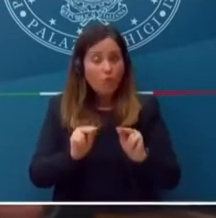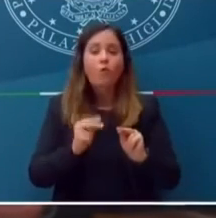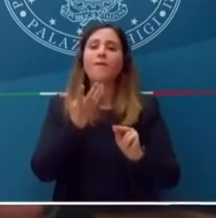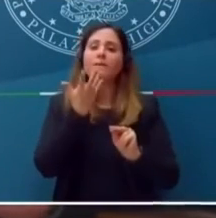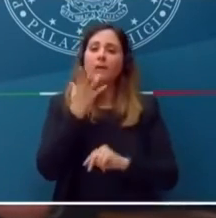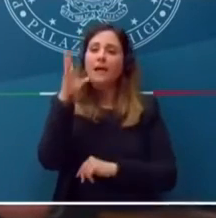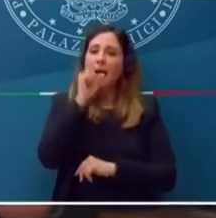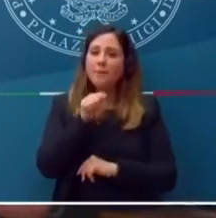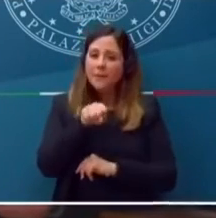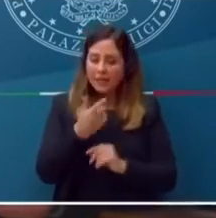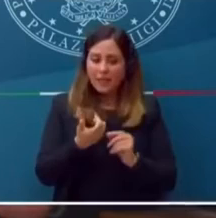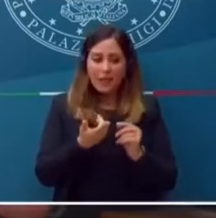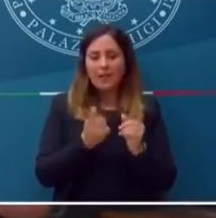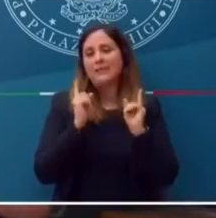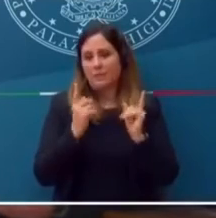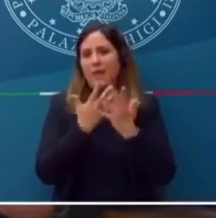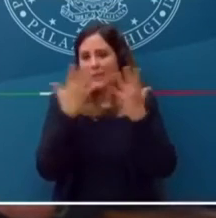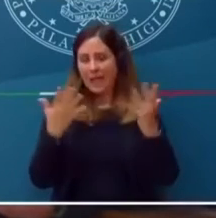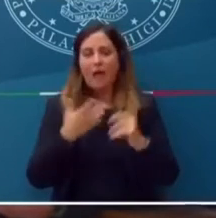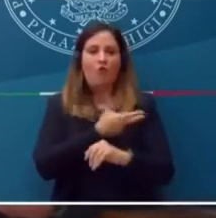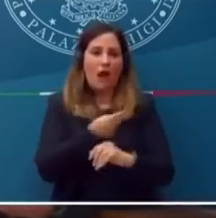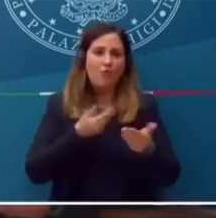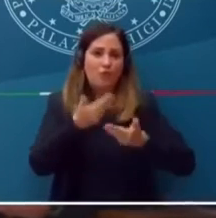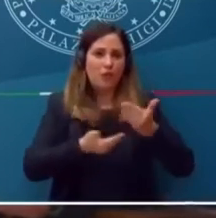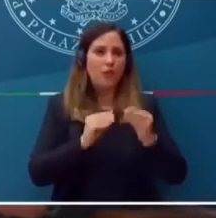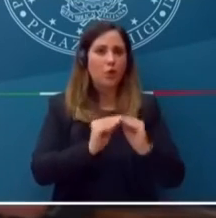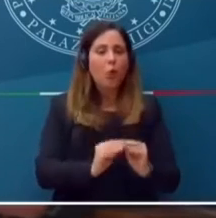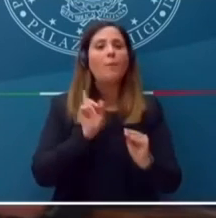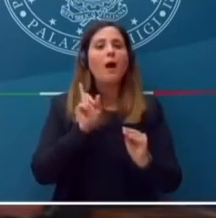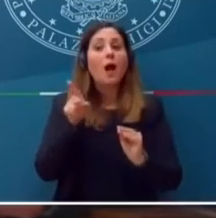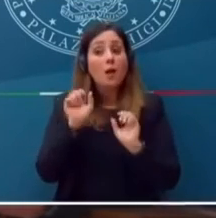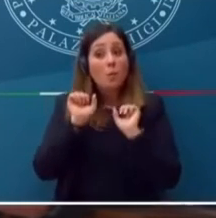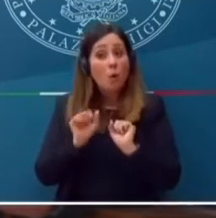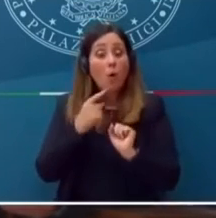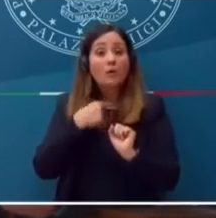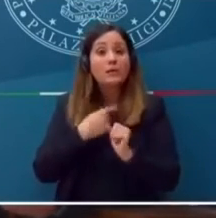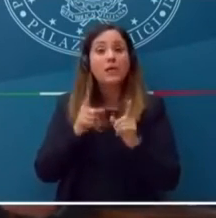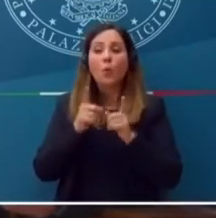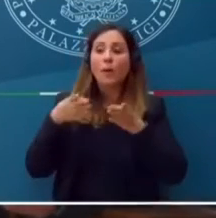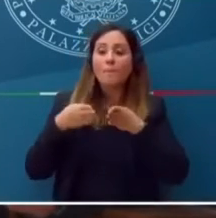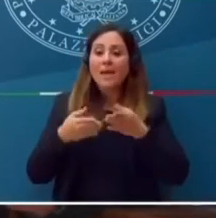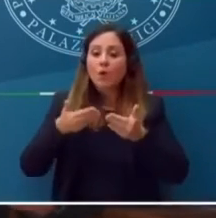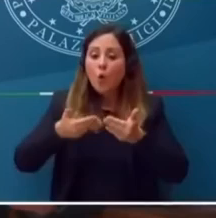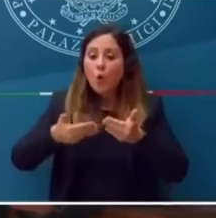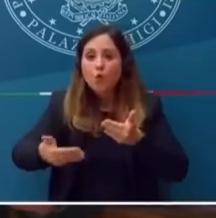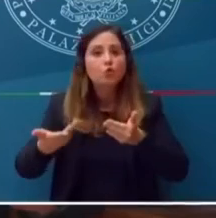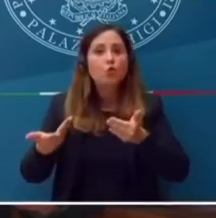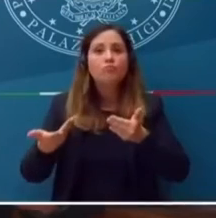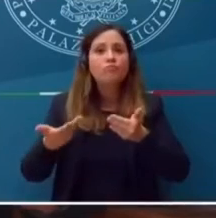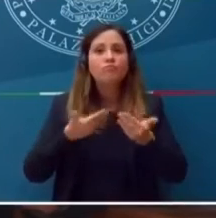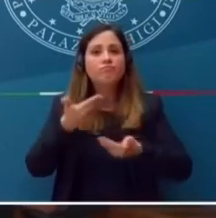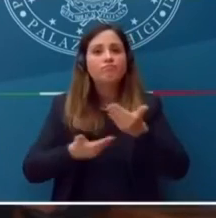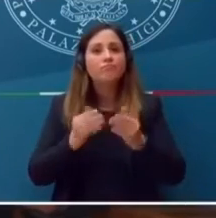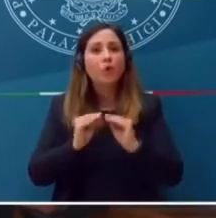legato alle vaccinazioni, se se la sente di indicare una roadmap progressiva, una data per